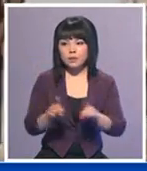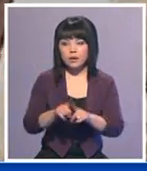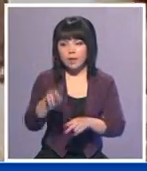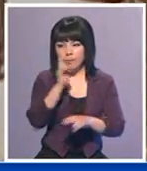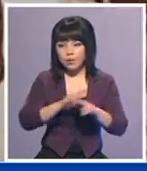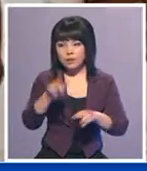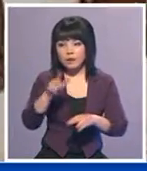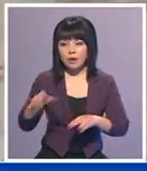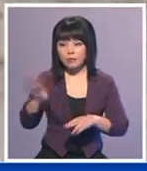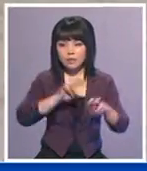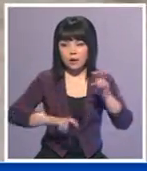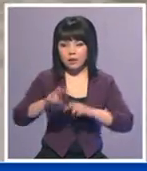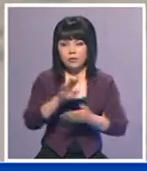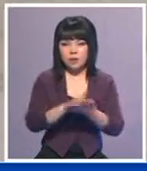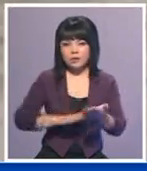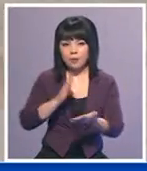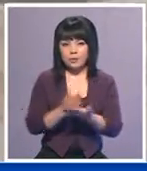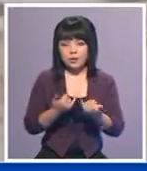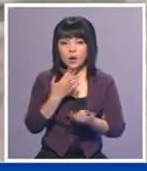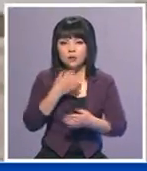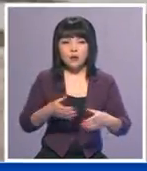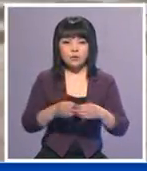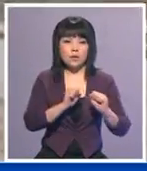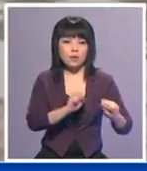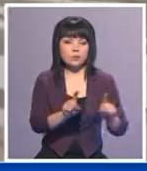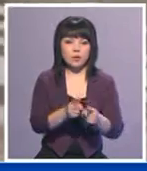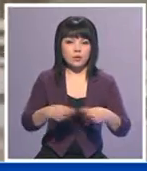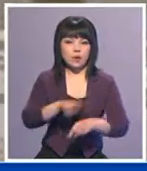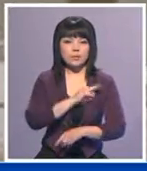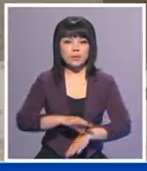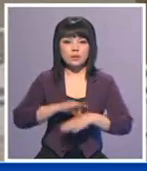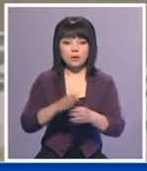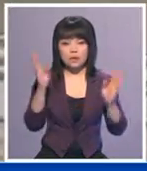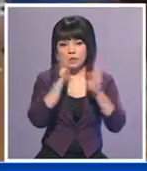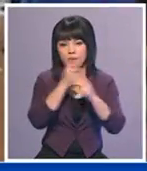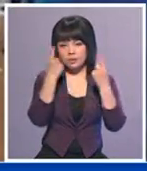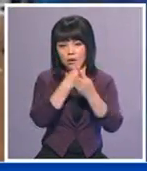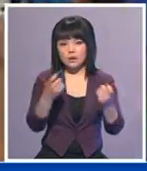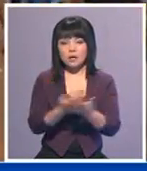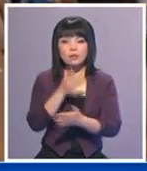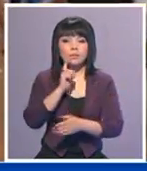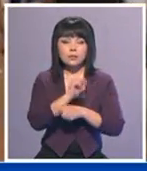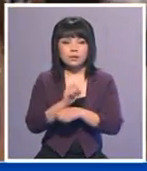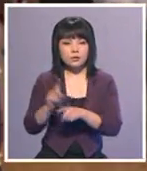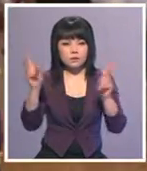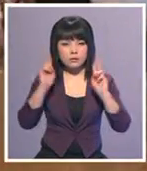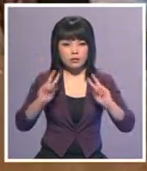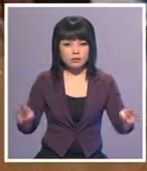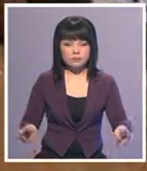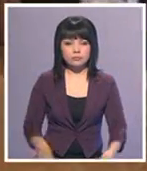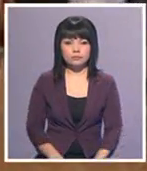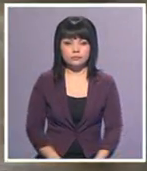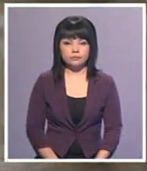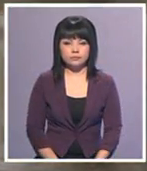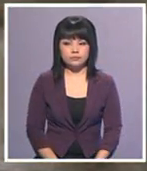іздестіріп жатыр. Құтқару операциясына ұлттық қорғаныс күштері де тартылуы мүмкін. Ал синоптиктер жаңбырдың қашан толастарын анықтай алмай отыр.